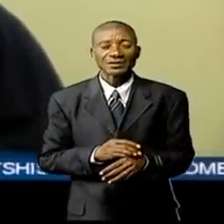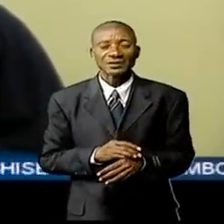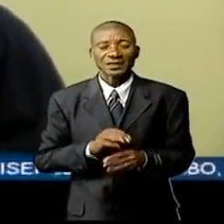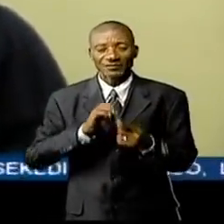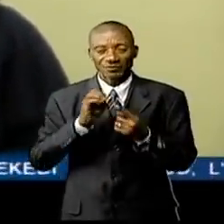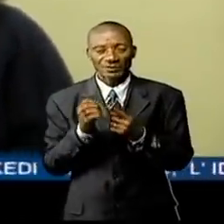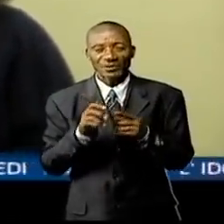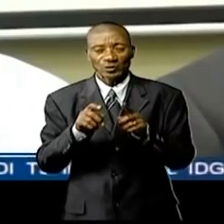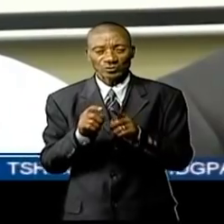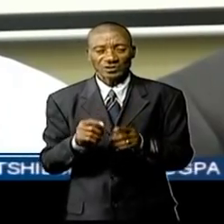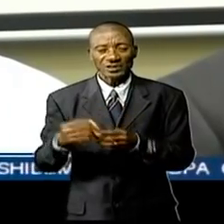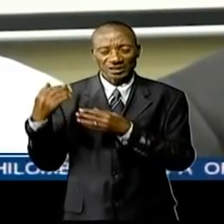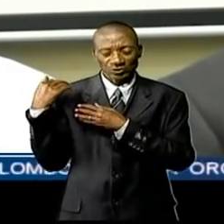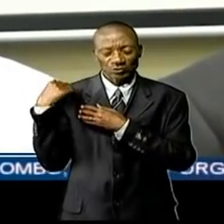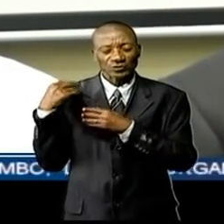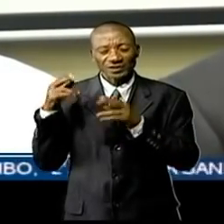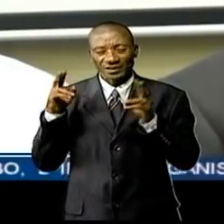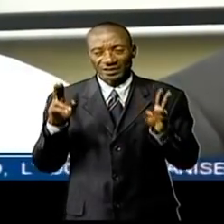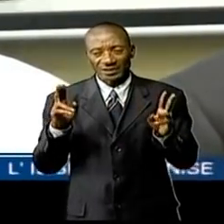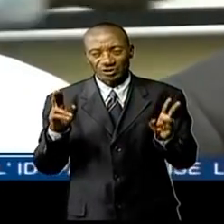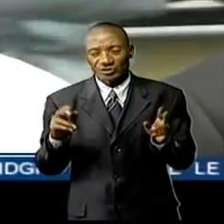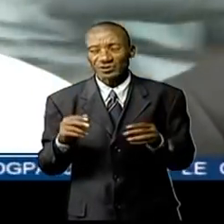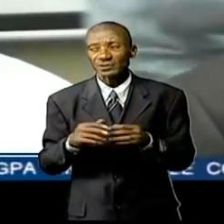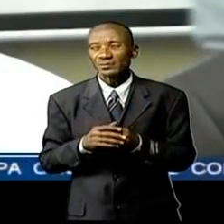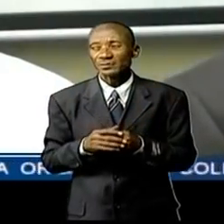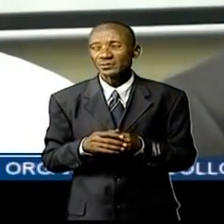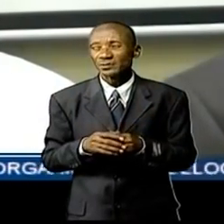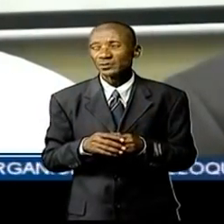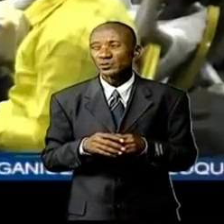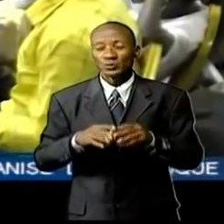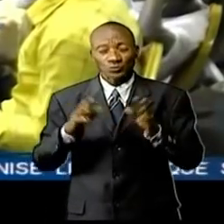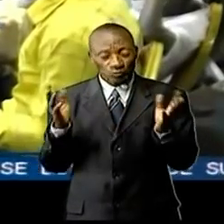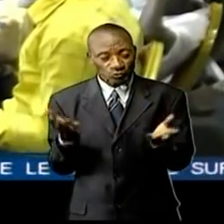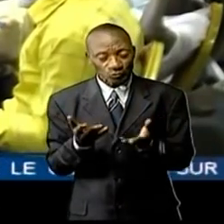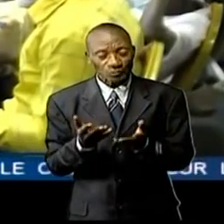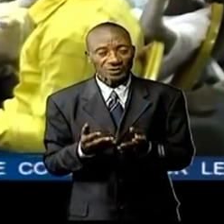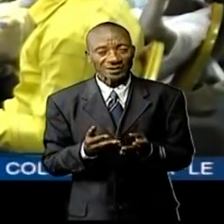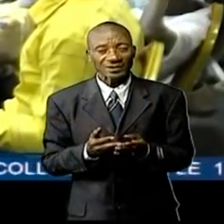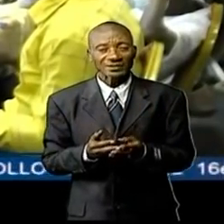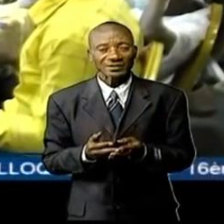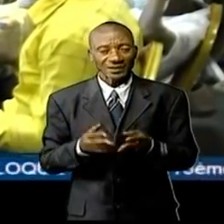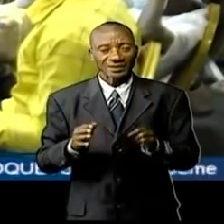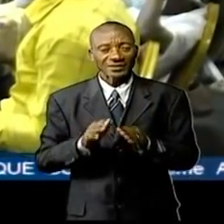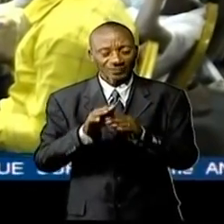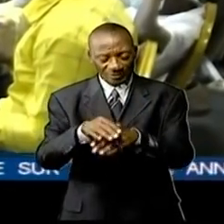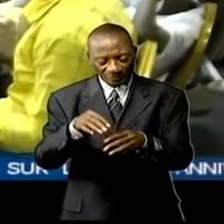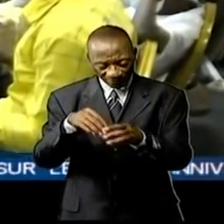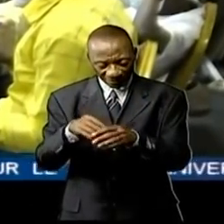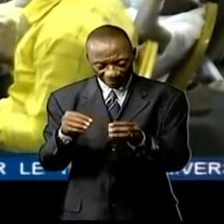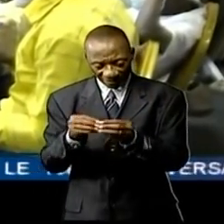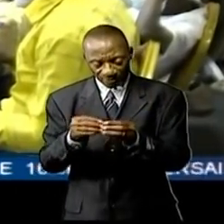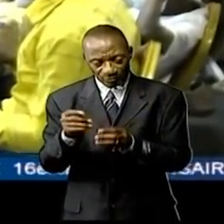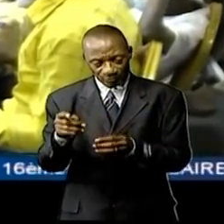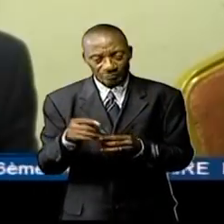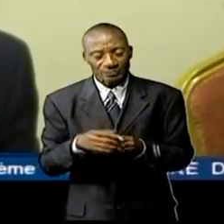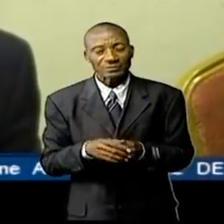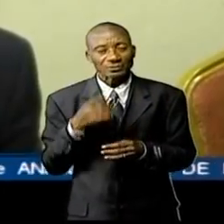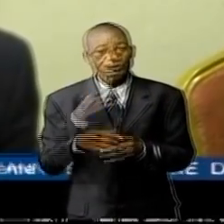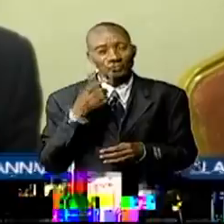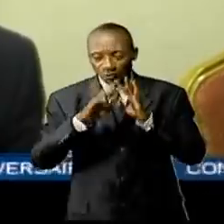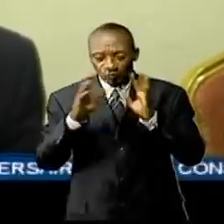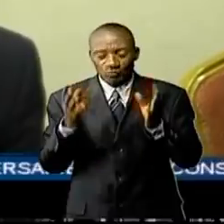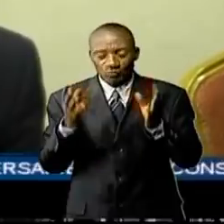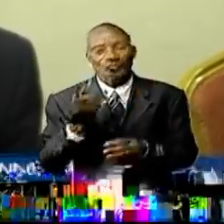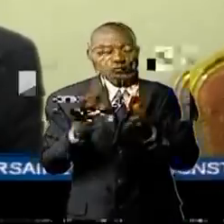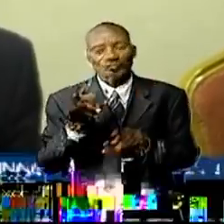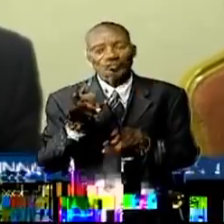autorités traditionnelles durant 4 jours à élaborer une stratégie triennale d'intervention dans les processus de la CDN. Le